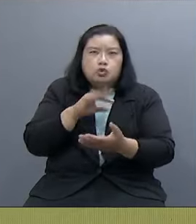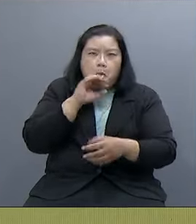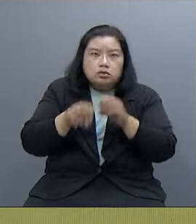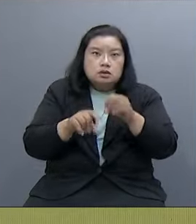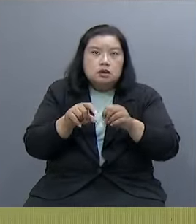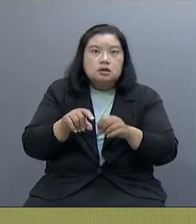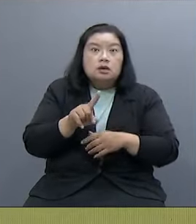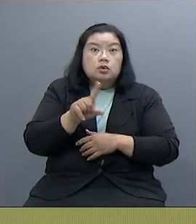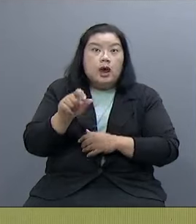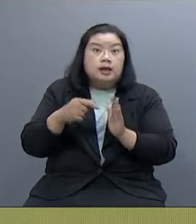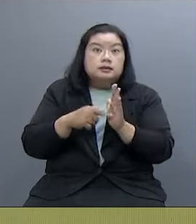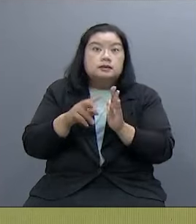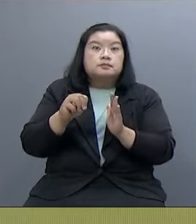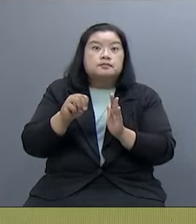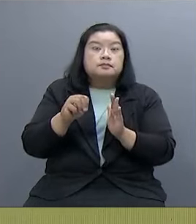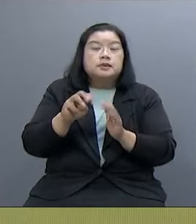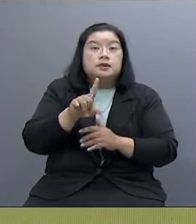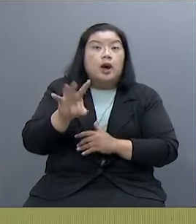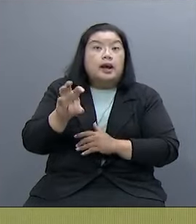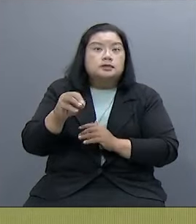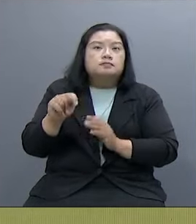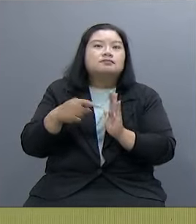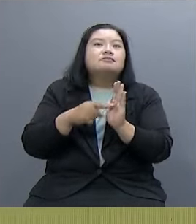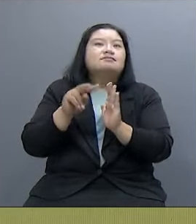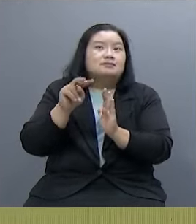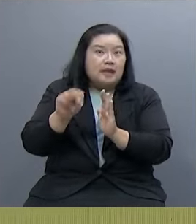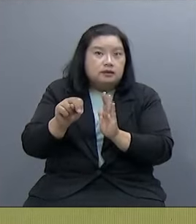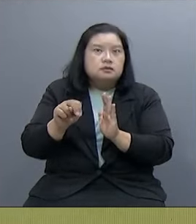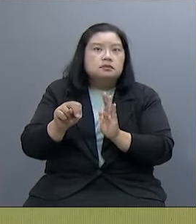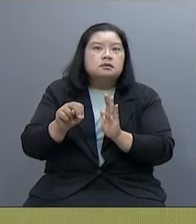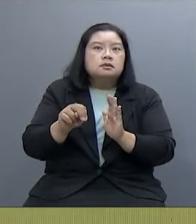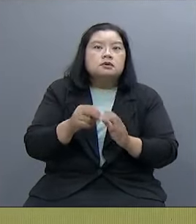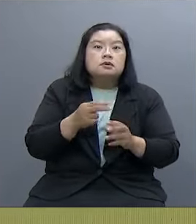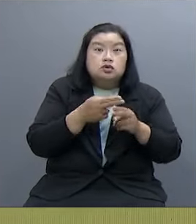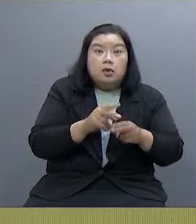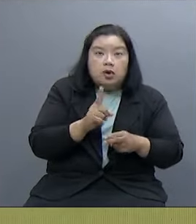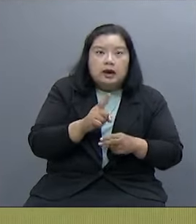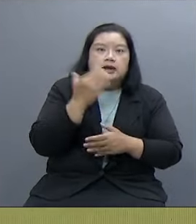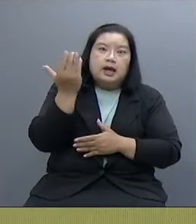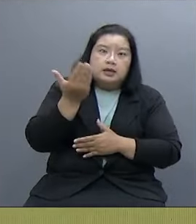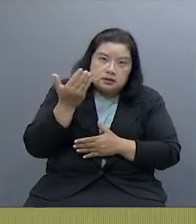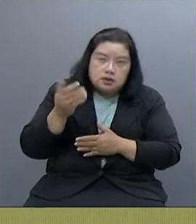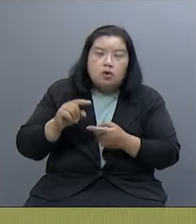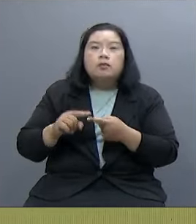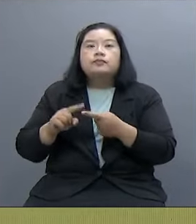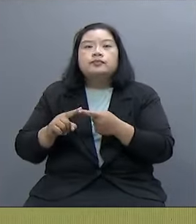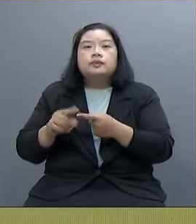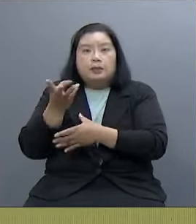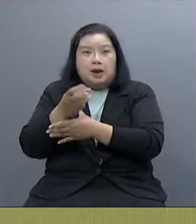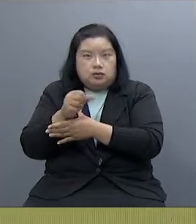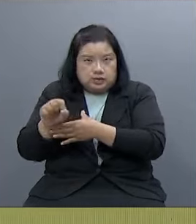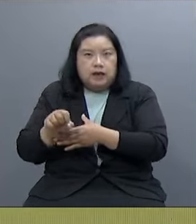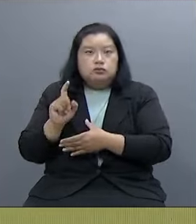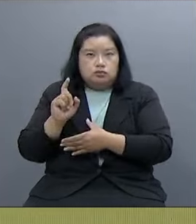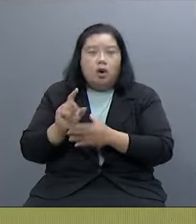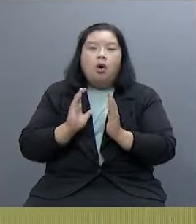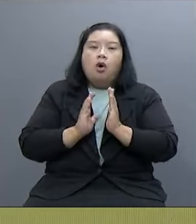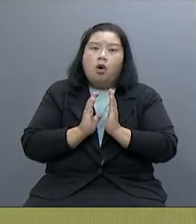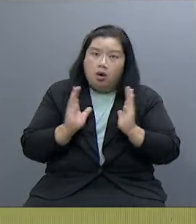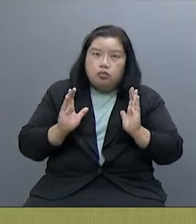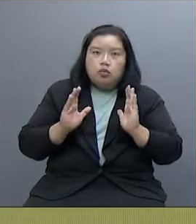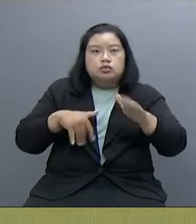าสุด150ตันแล้วนะเฉพาะแค่2พื้นที่นี้นะคะคุณผู้ชมแต่อันเนี้ยขอยกความดีความชอบให้กับทั้งประชาชนที่มา